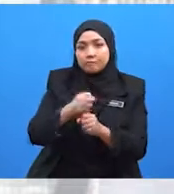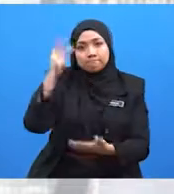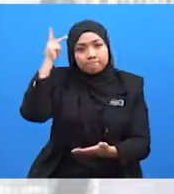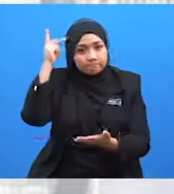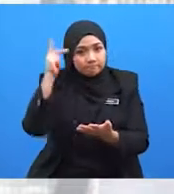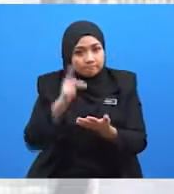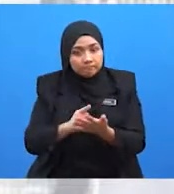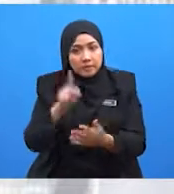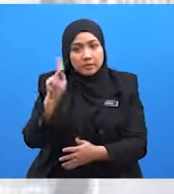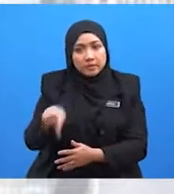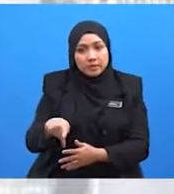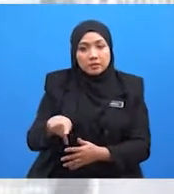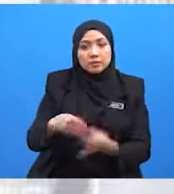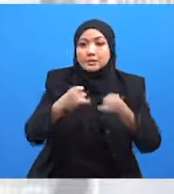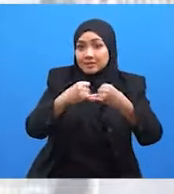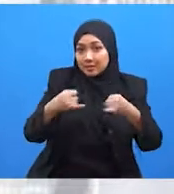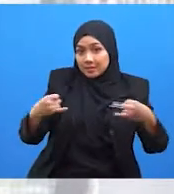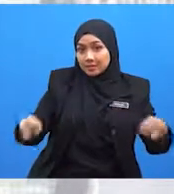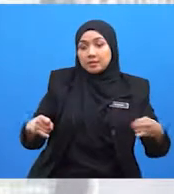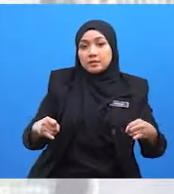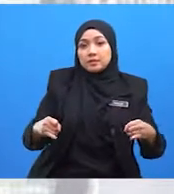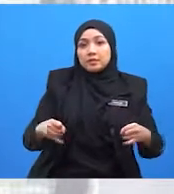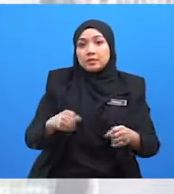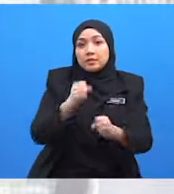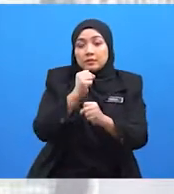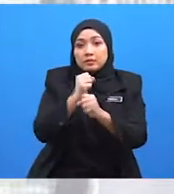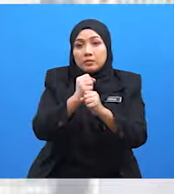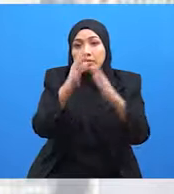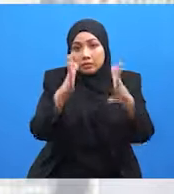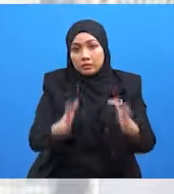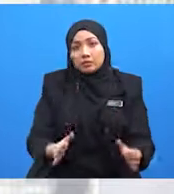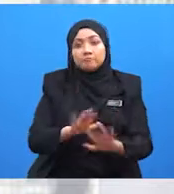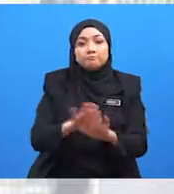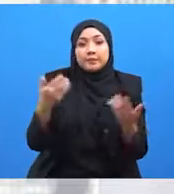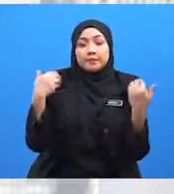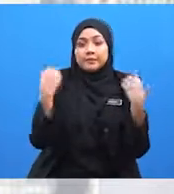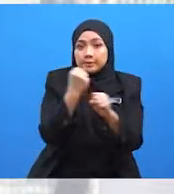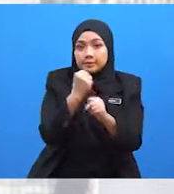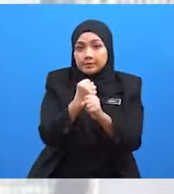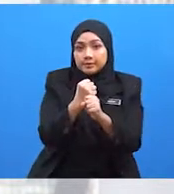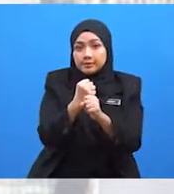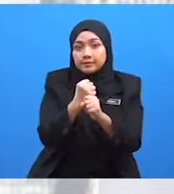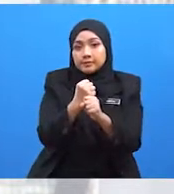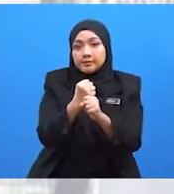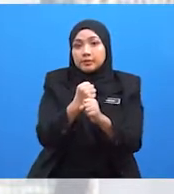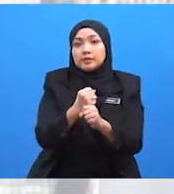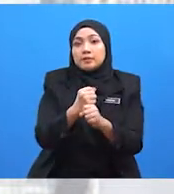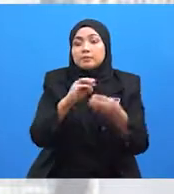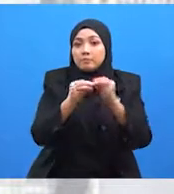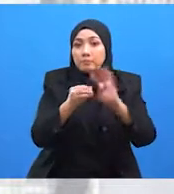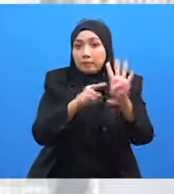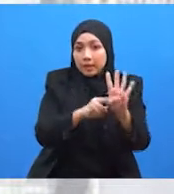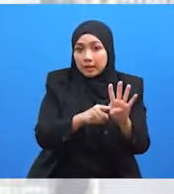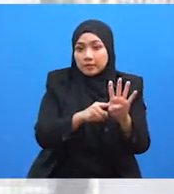pasti jenis pengangguran yang ketiga yang cikgu akan terangkan, iaitu